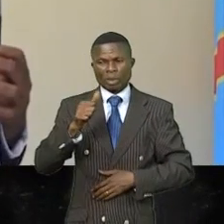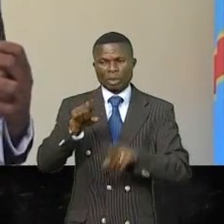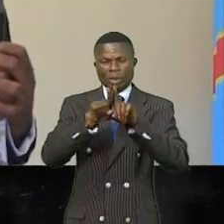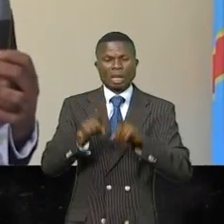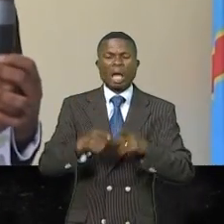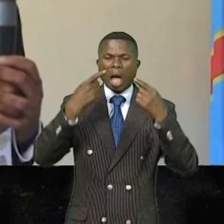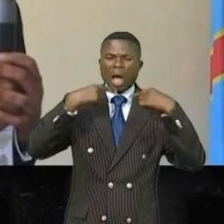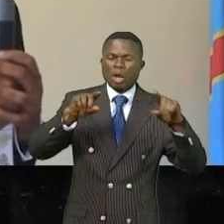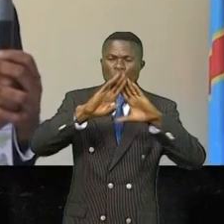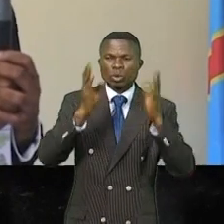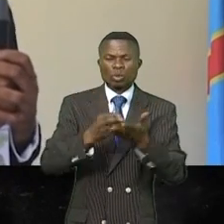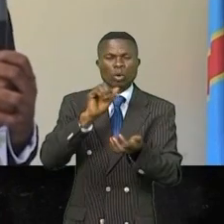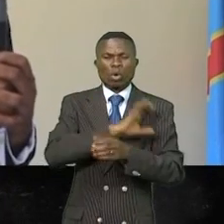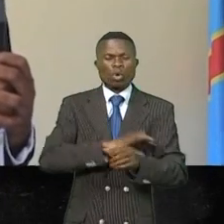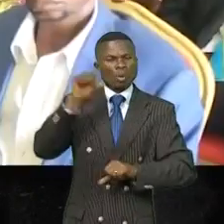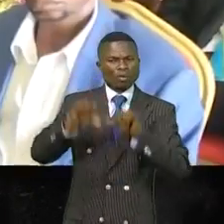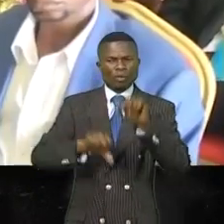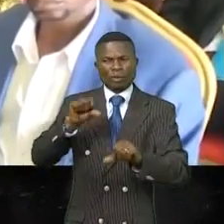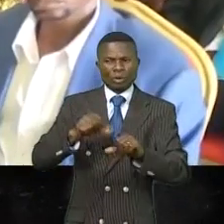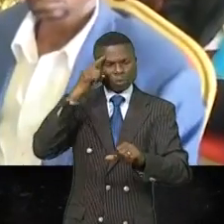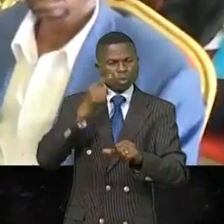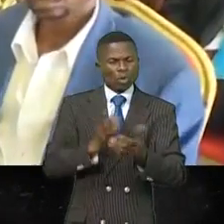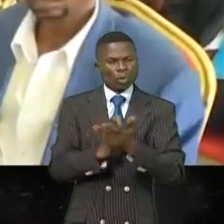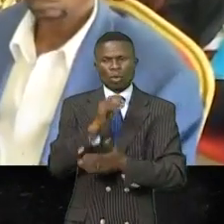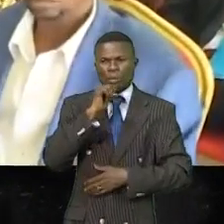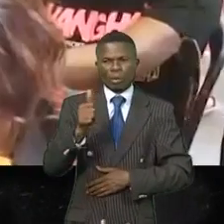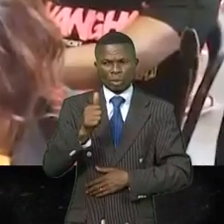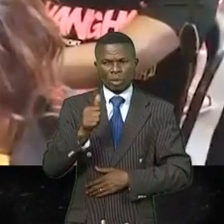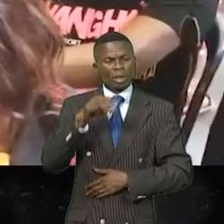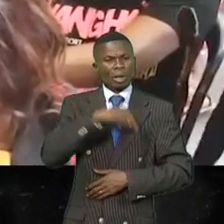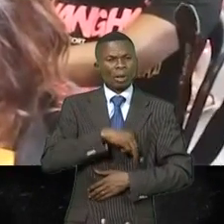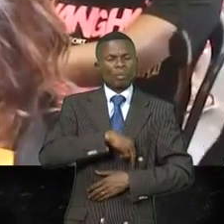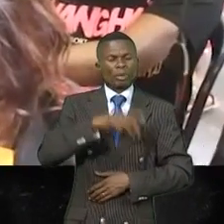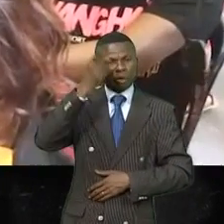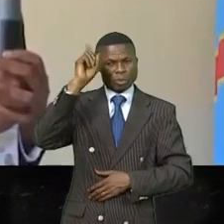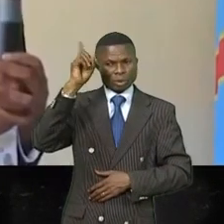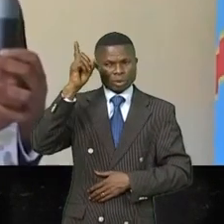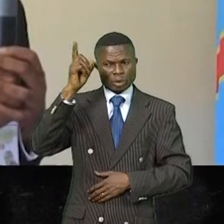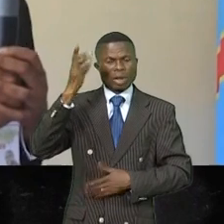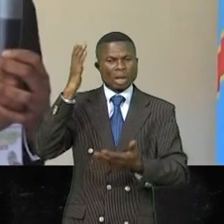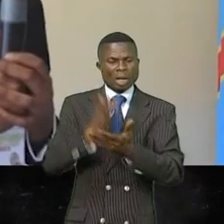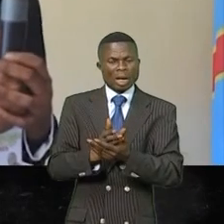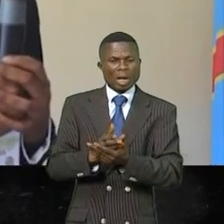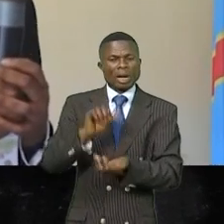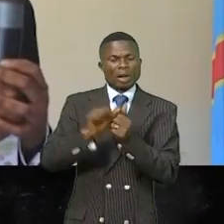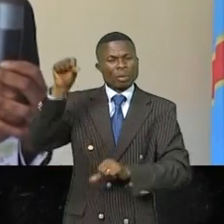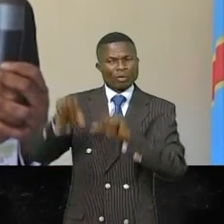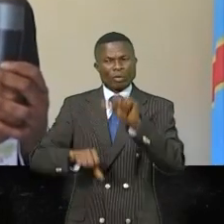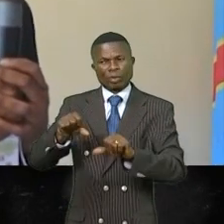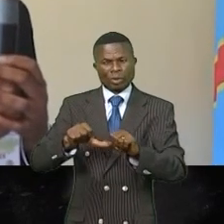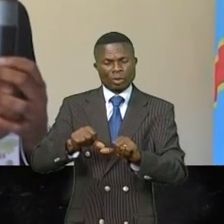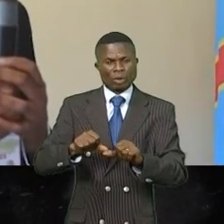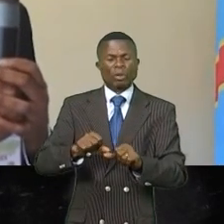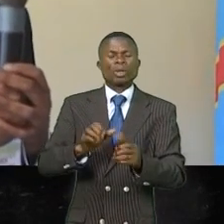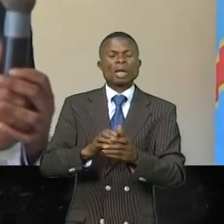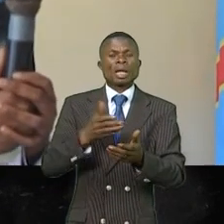dénonce les abus à qui des droits pour faire justice. Le COSAS a pour mission principale lutter contre les antivaleurs, concrétisation de